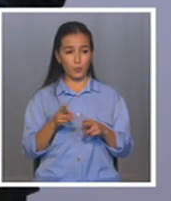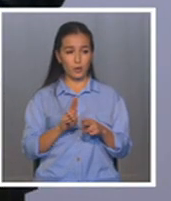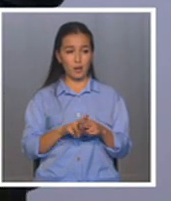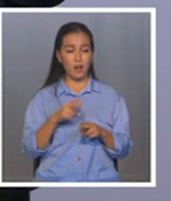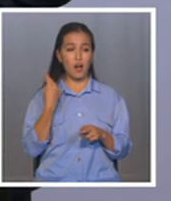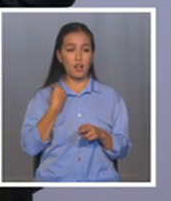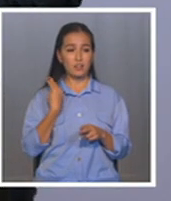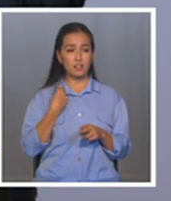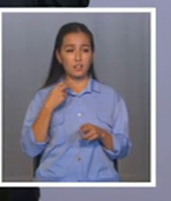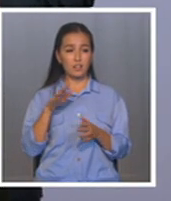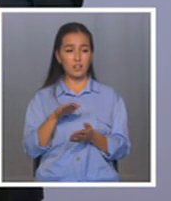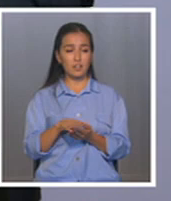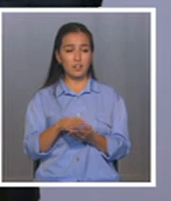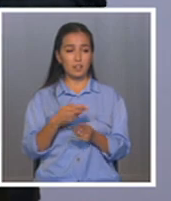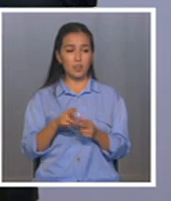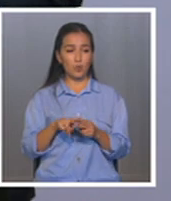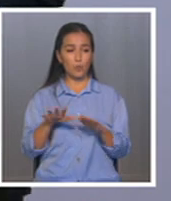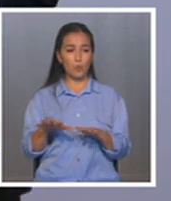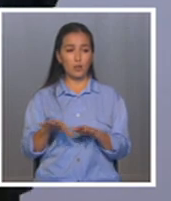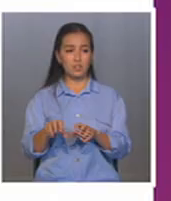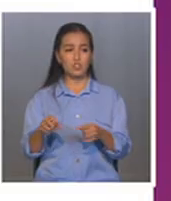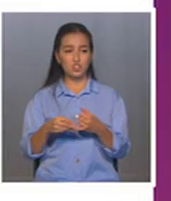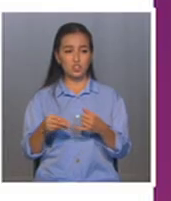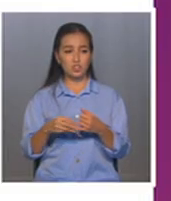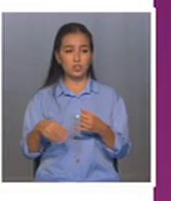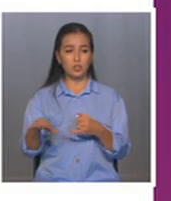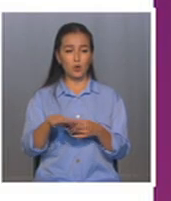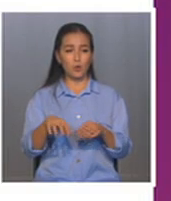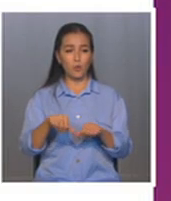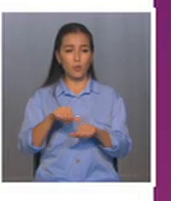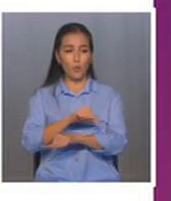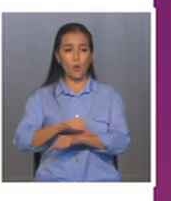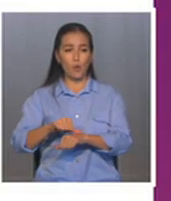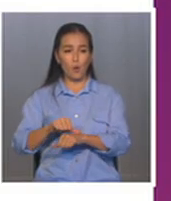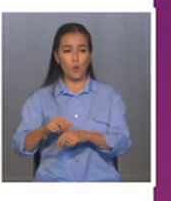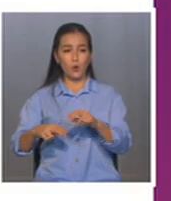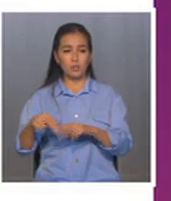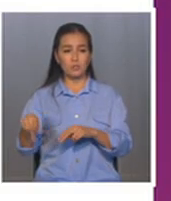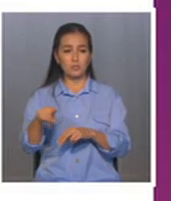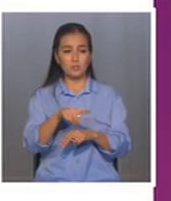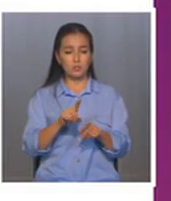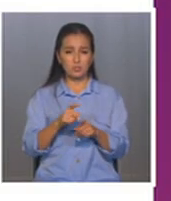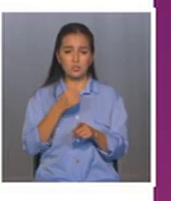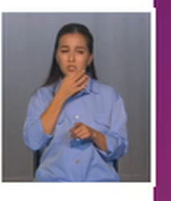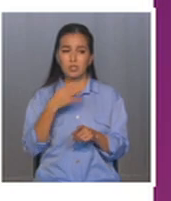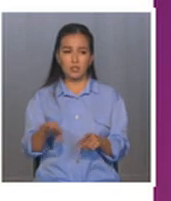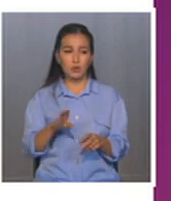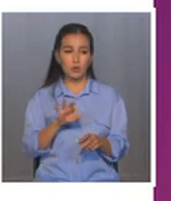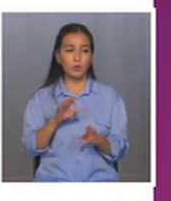Англияда орын алып отырған жерді қоршау процесінде өте қатты сынға алды.